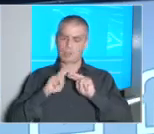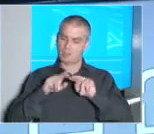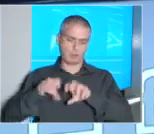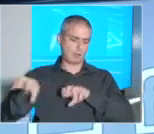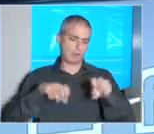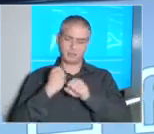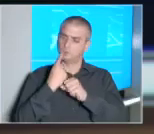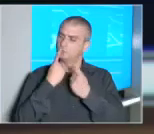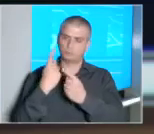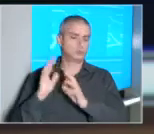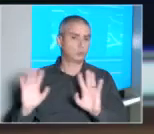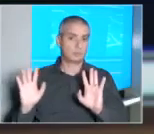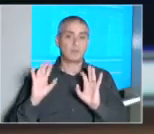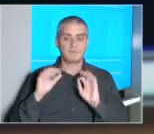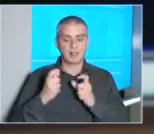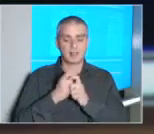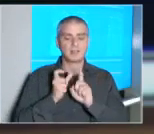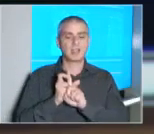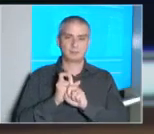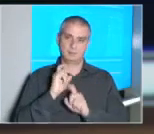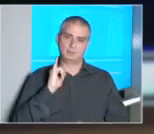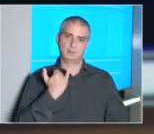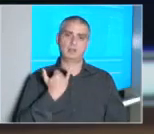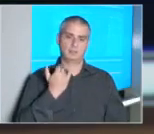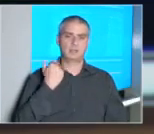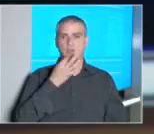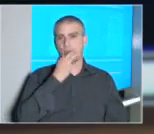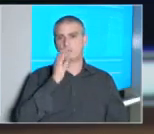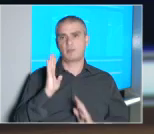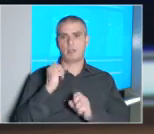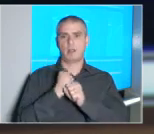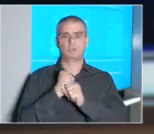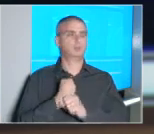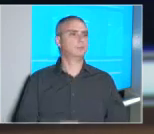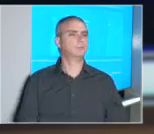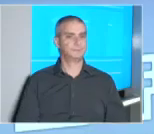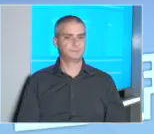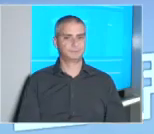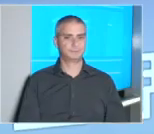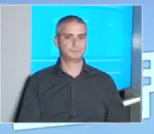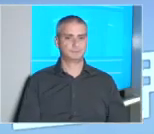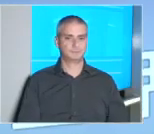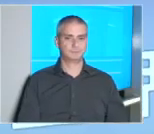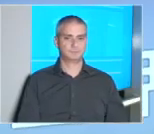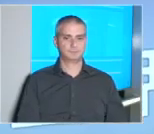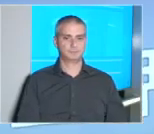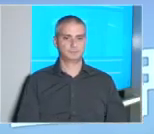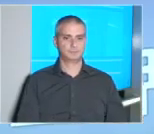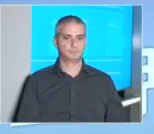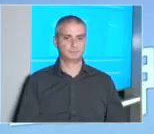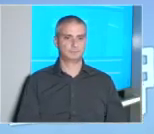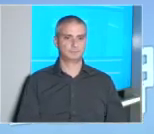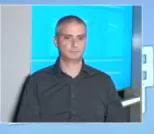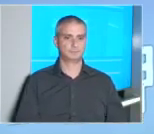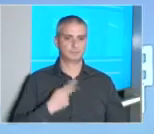כל אחד יעשה מה שהוא רוצה, אבל כבלוק טכני בוודאי היה עדיף שכך יהיה. כן. חוזרים לסוגיית